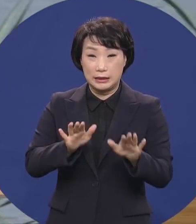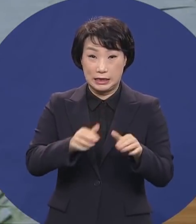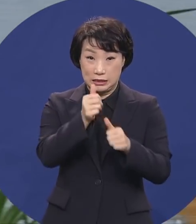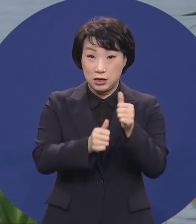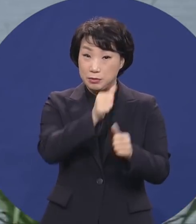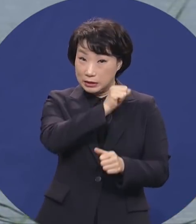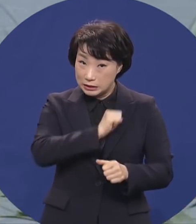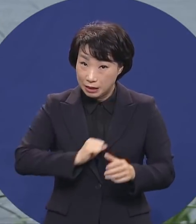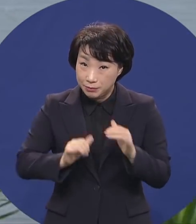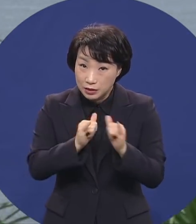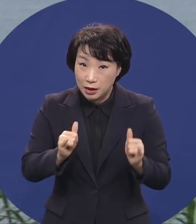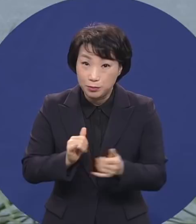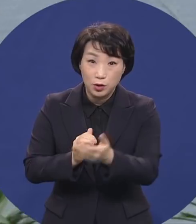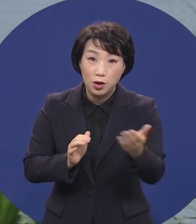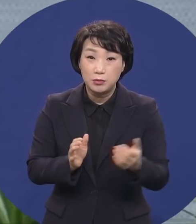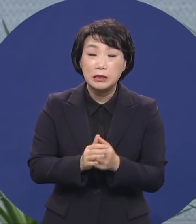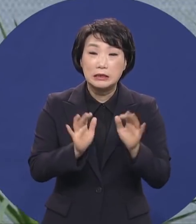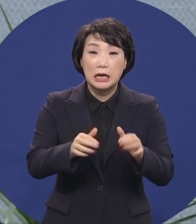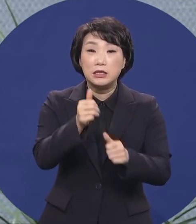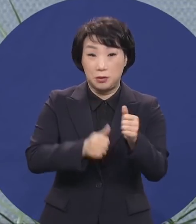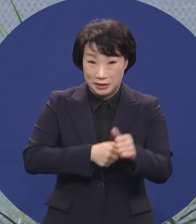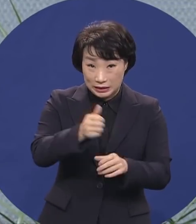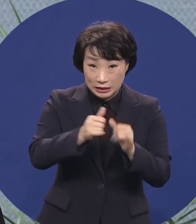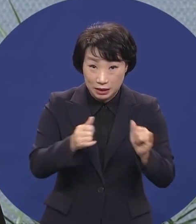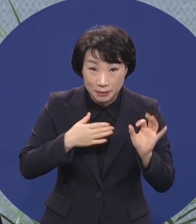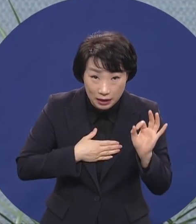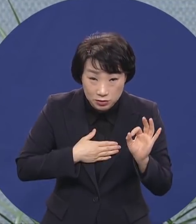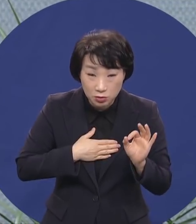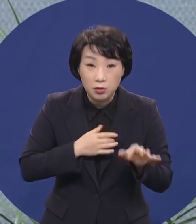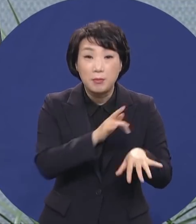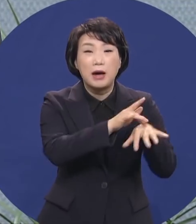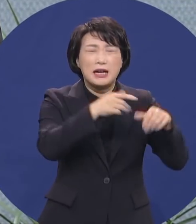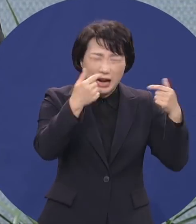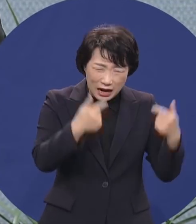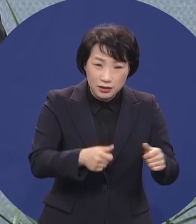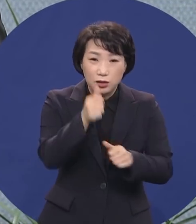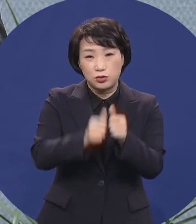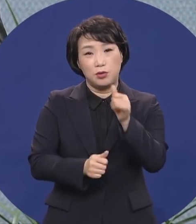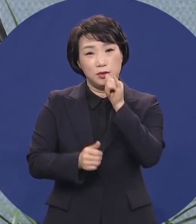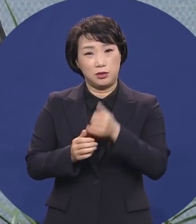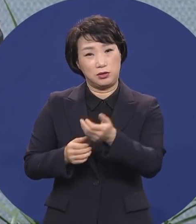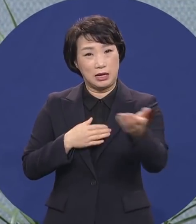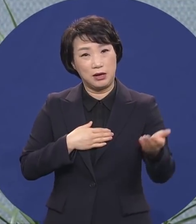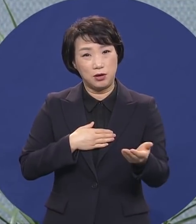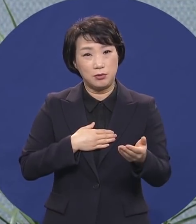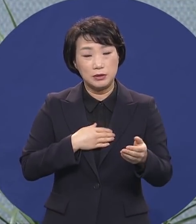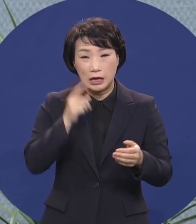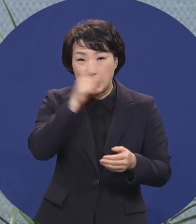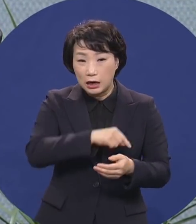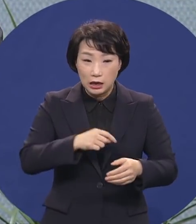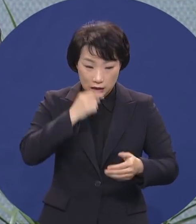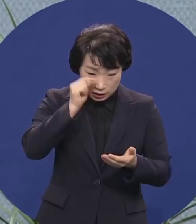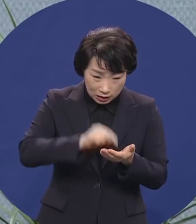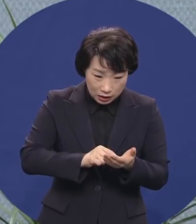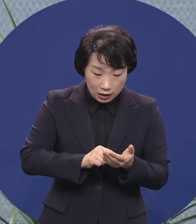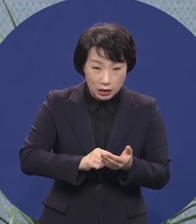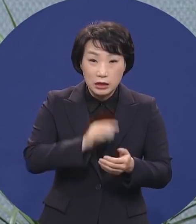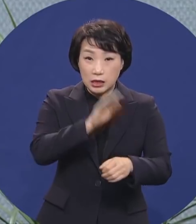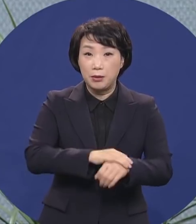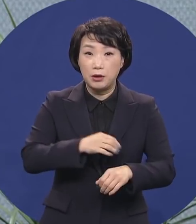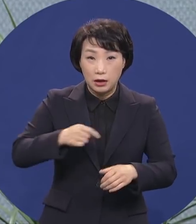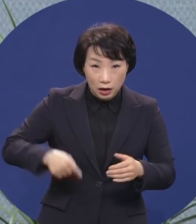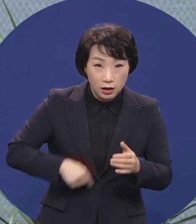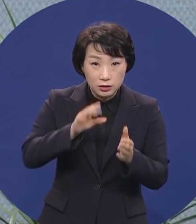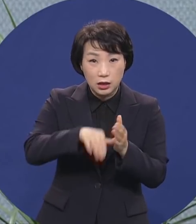자 여러분들이요 마귀는 항상 시험하는 자니 여러분의 불의가 드러났거나 잘못이